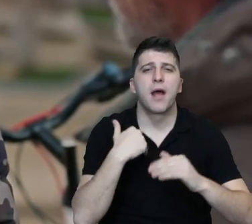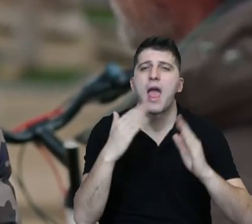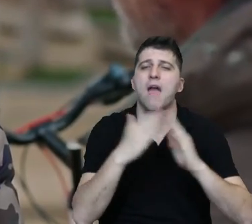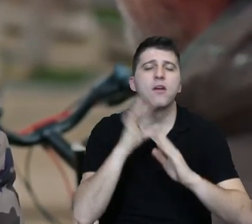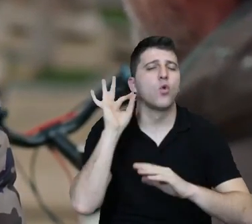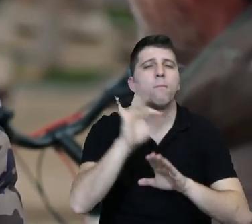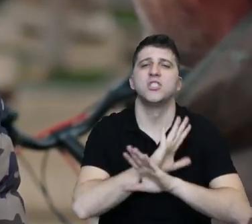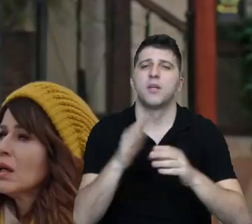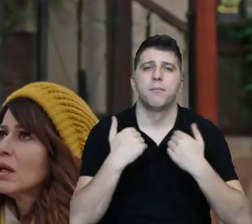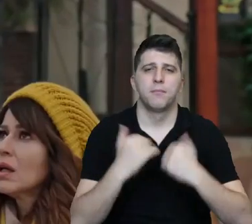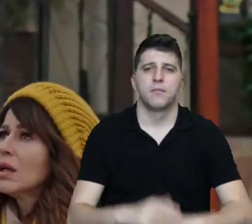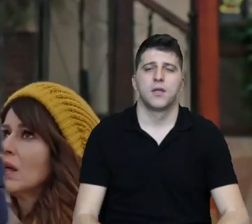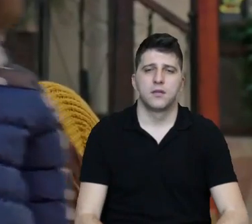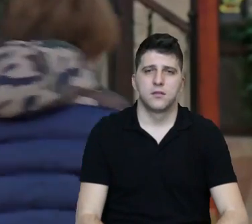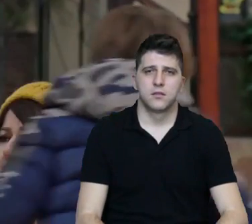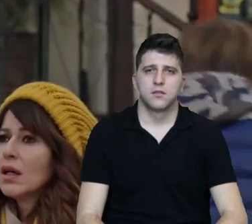o eve dönmeyeceğim.